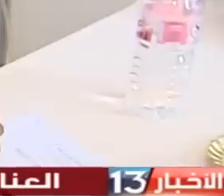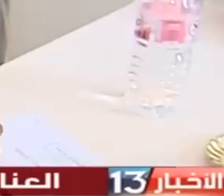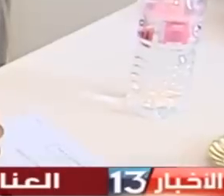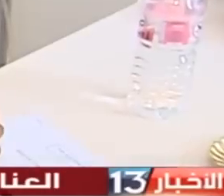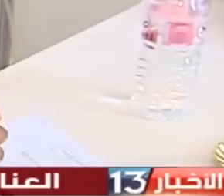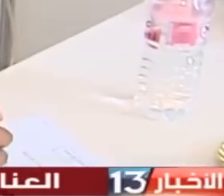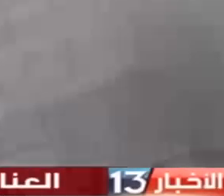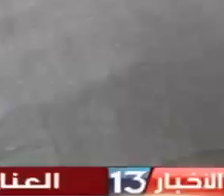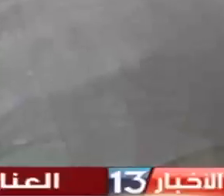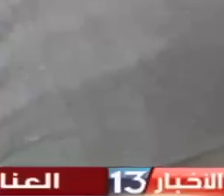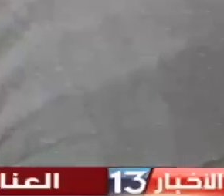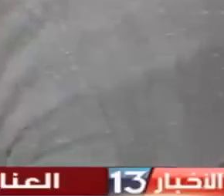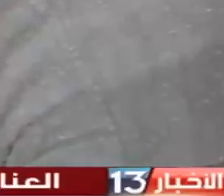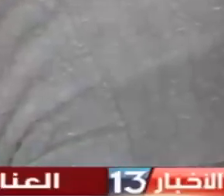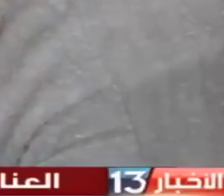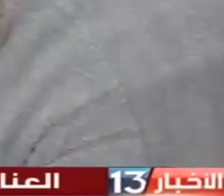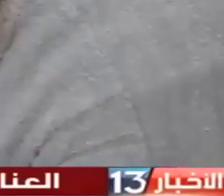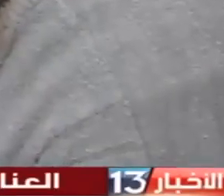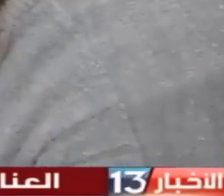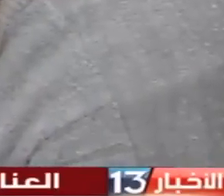اختصاصات المتنوعه